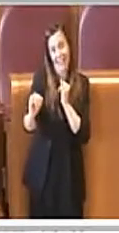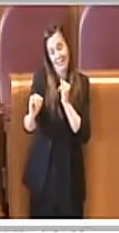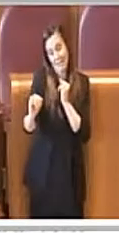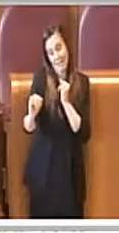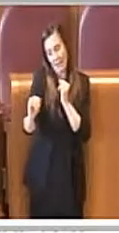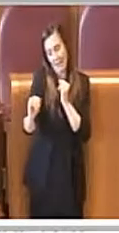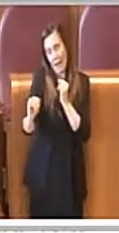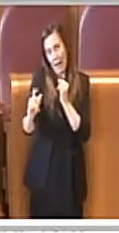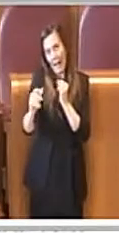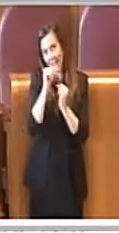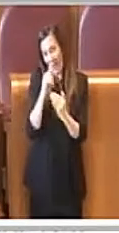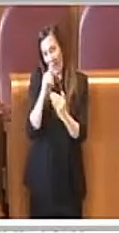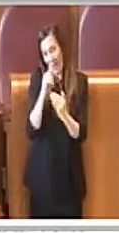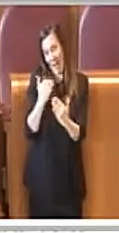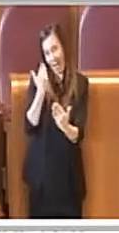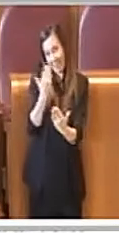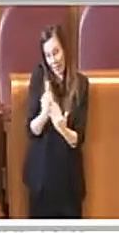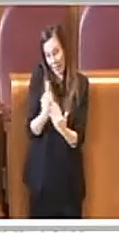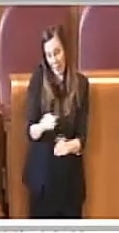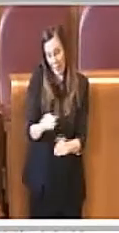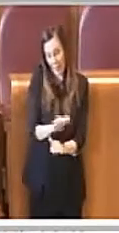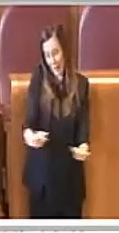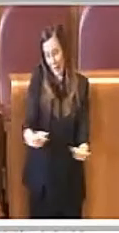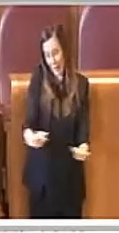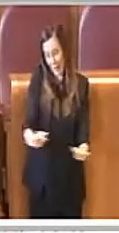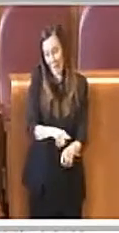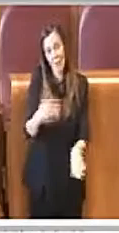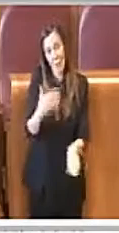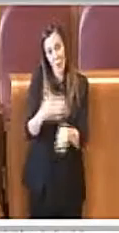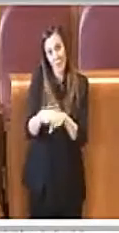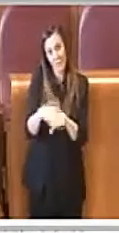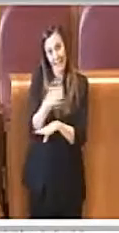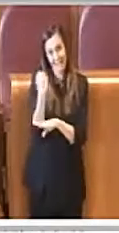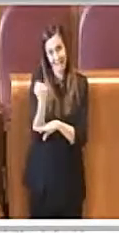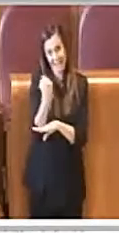i bambini che devono usufruire di questo servizio. Grazie.